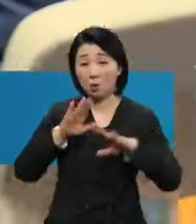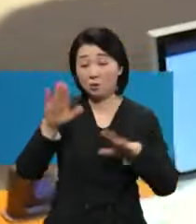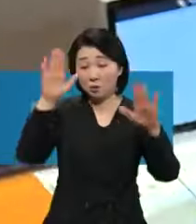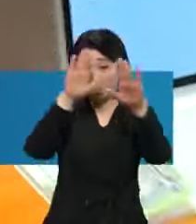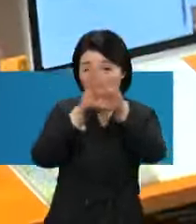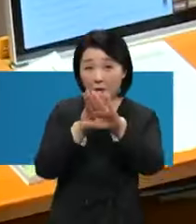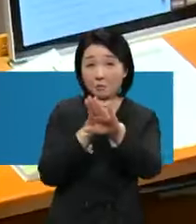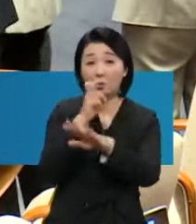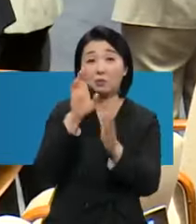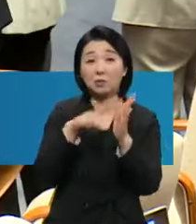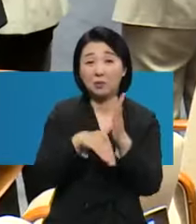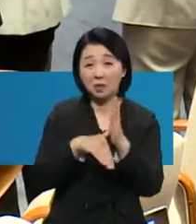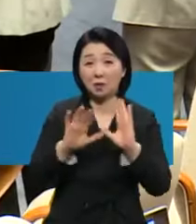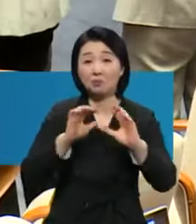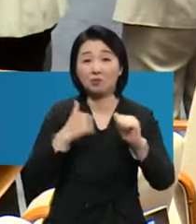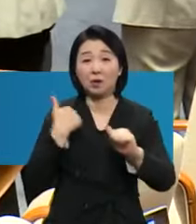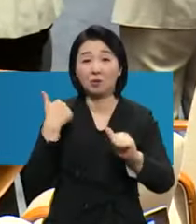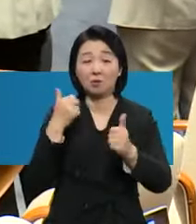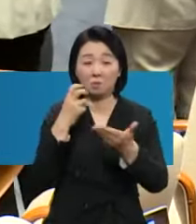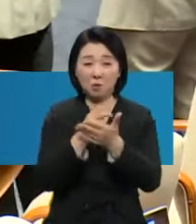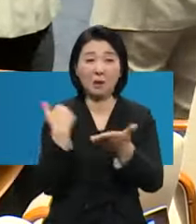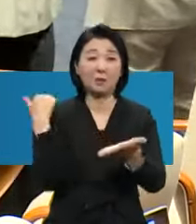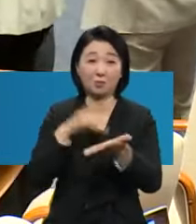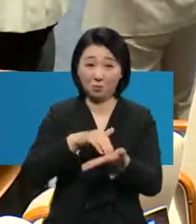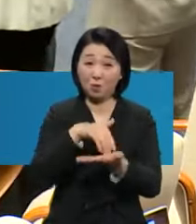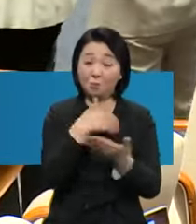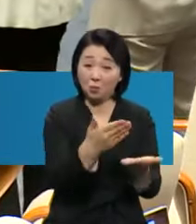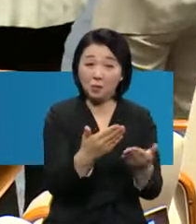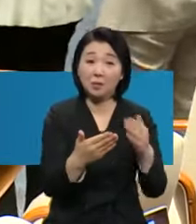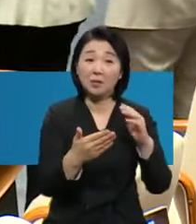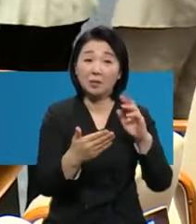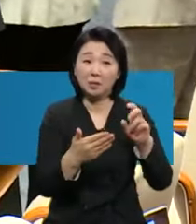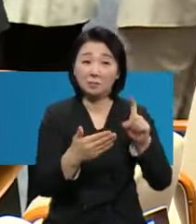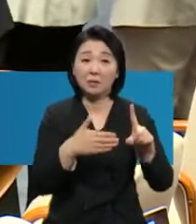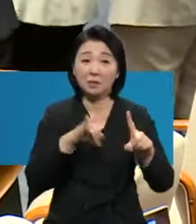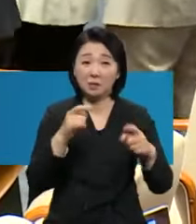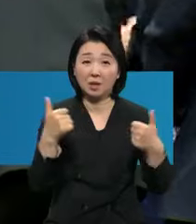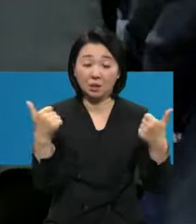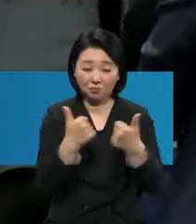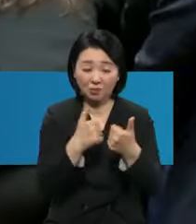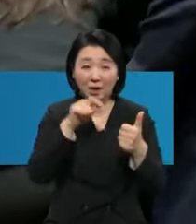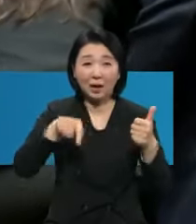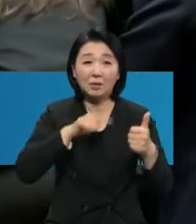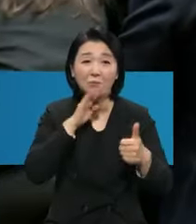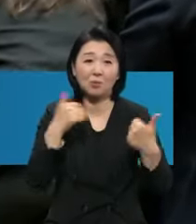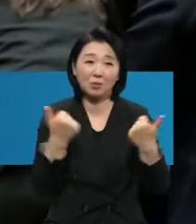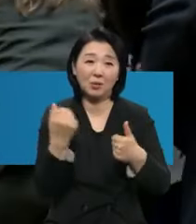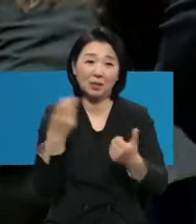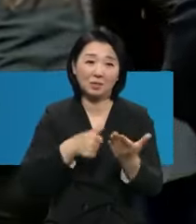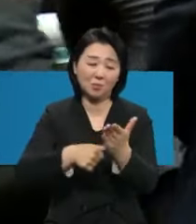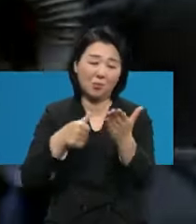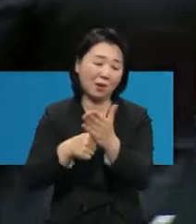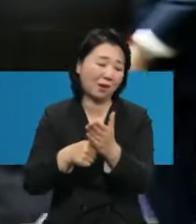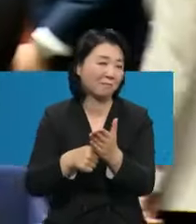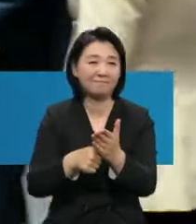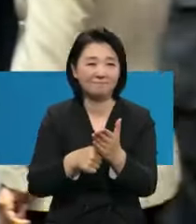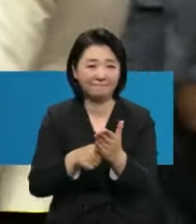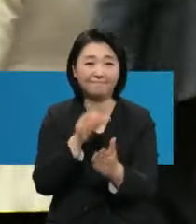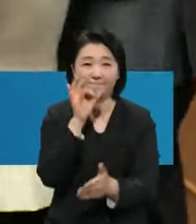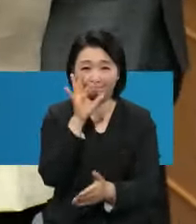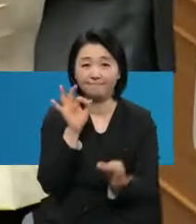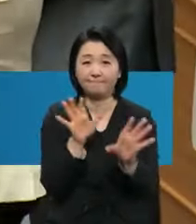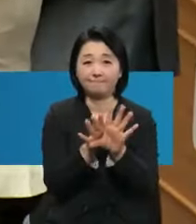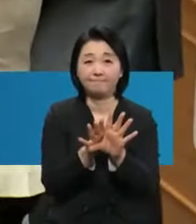자정에 가까운 시간에 국회로 법안을 돌려보내면 21대 국회 임기 내에 본회의를 열어 다시 표결할 가능성은